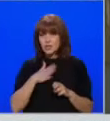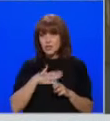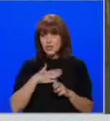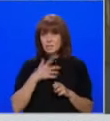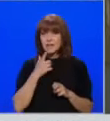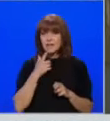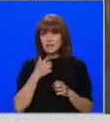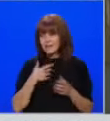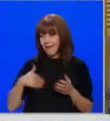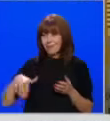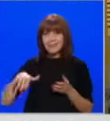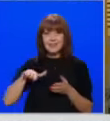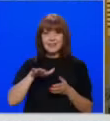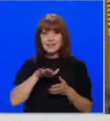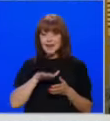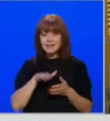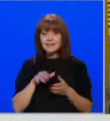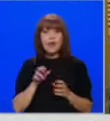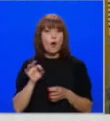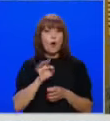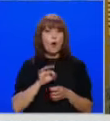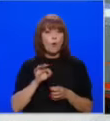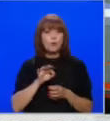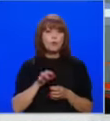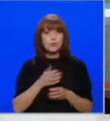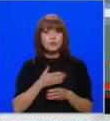да продължи да расте заради спрените мощности.